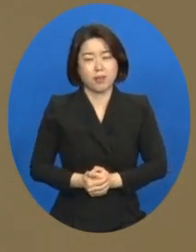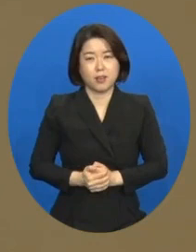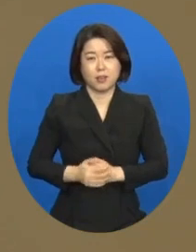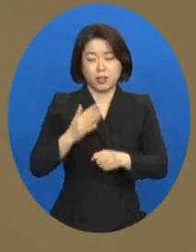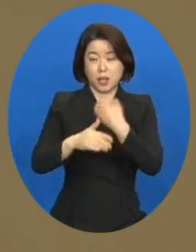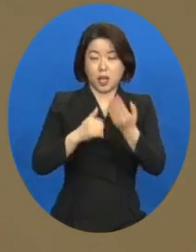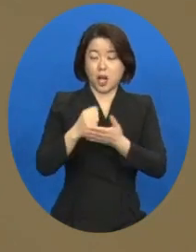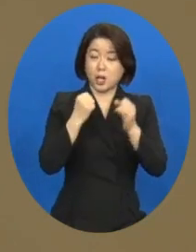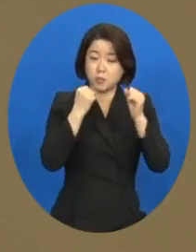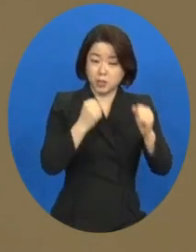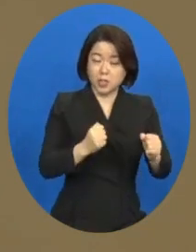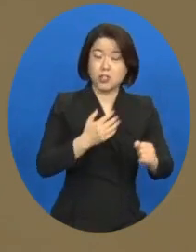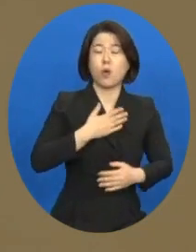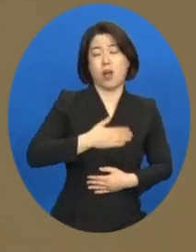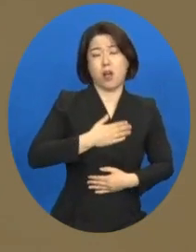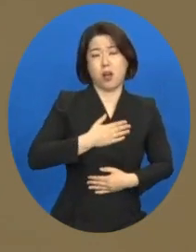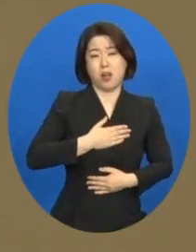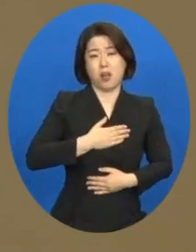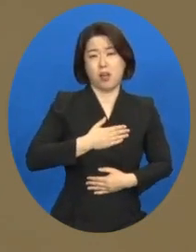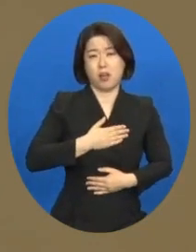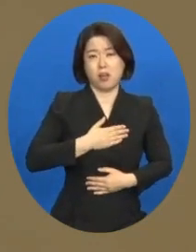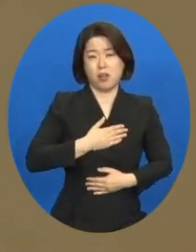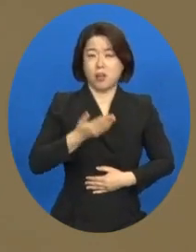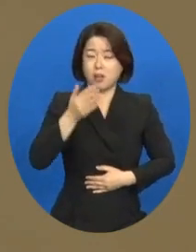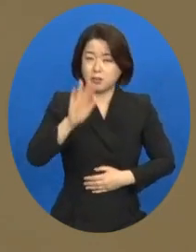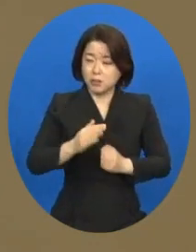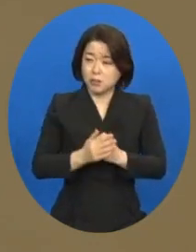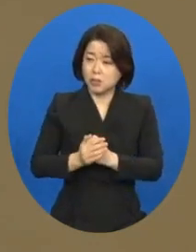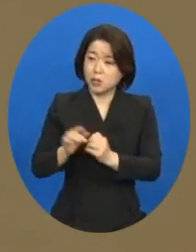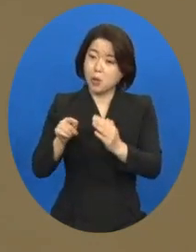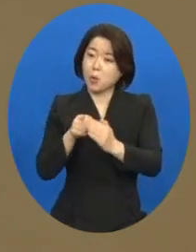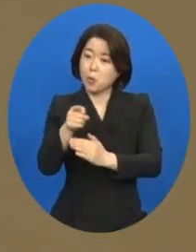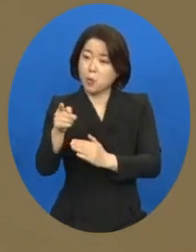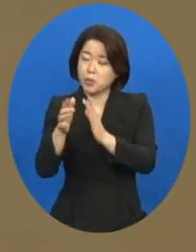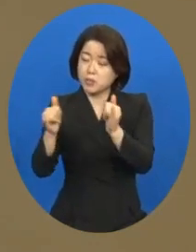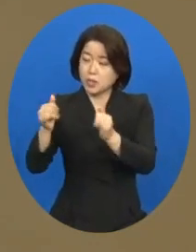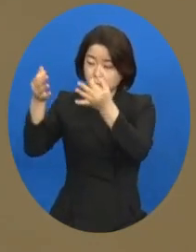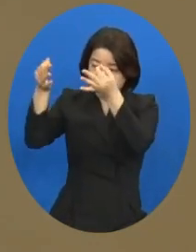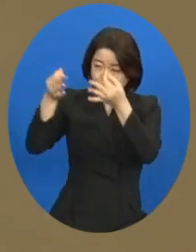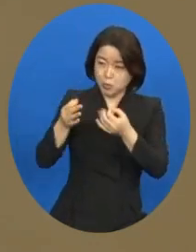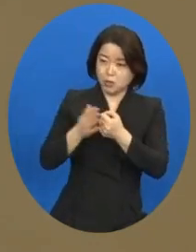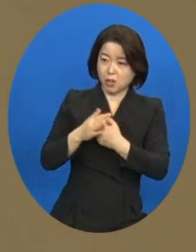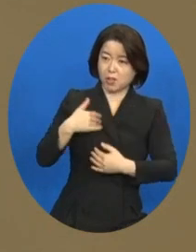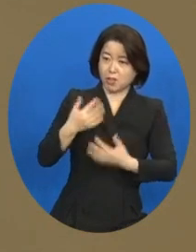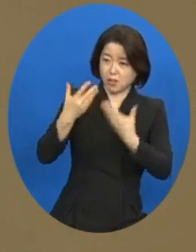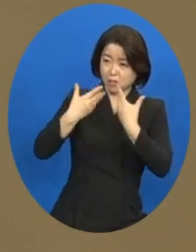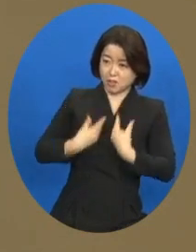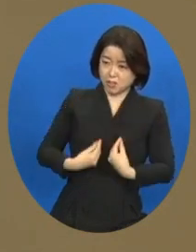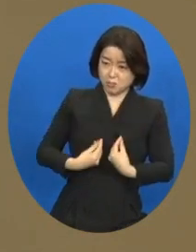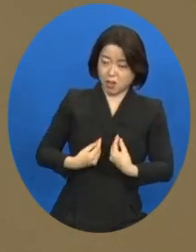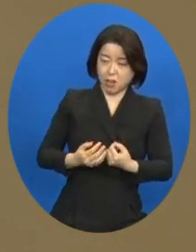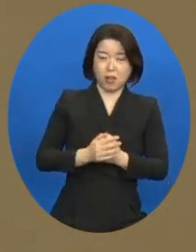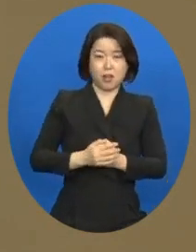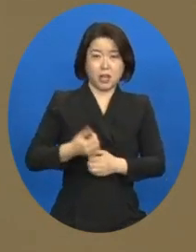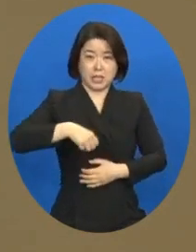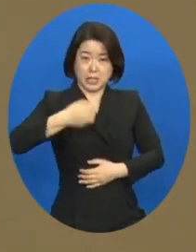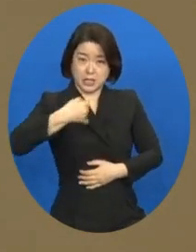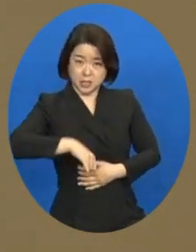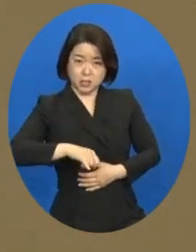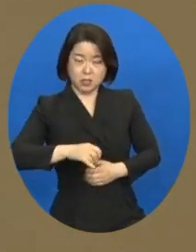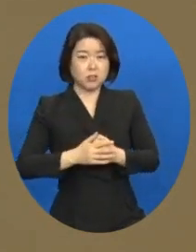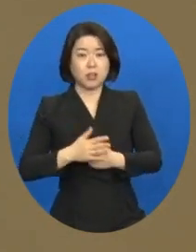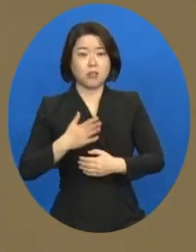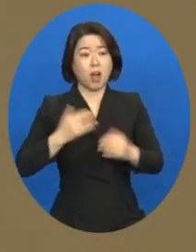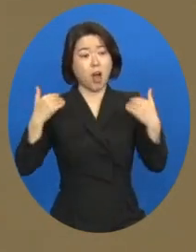하나님 계신 건 알겠어요. 그런데 왜 다른 사람들이 볼 때는 다 실망하고 자녀들이